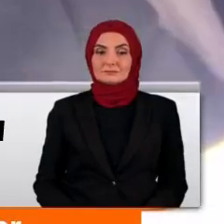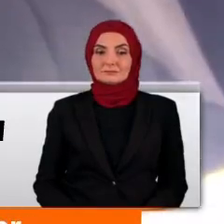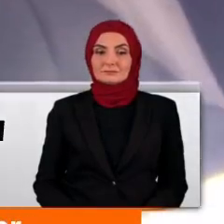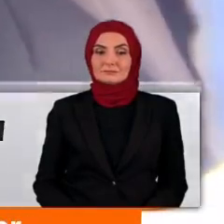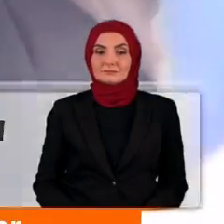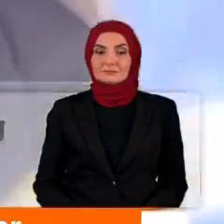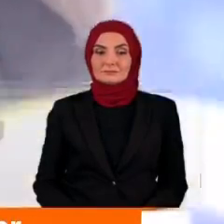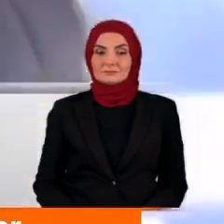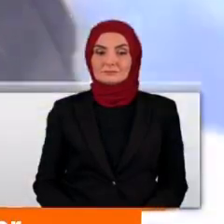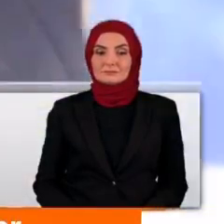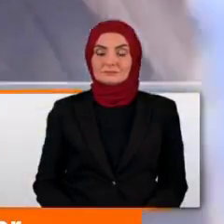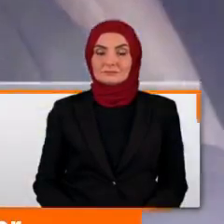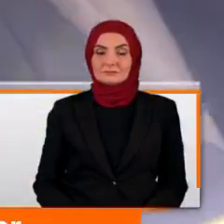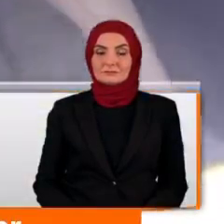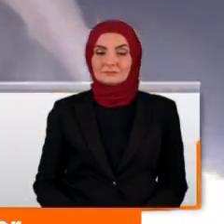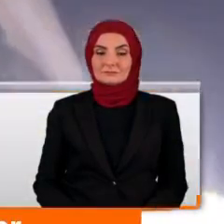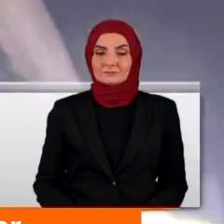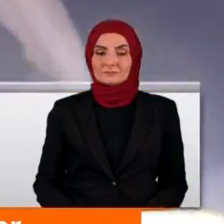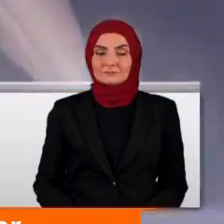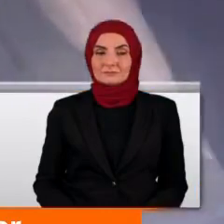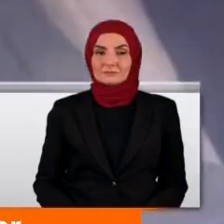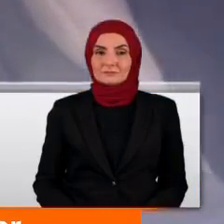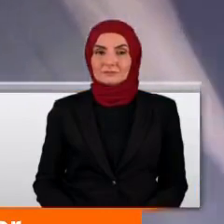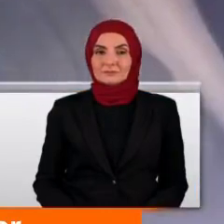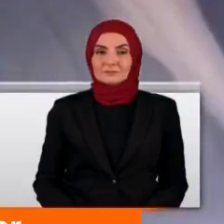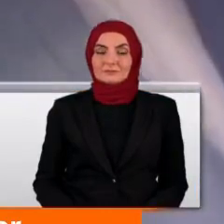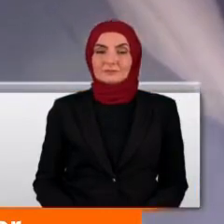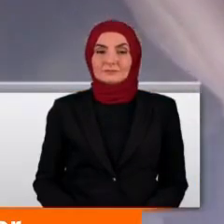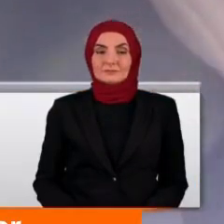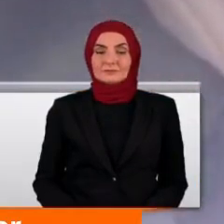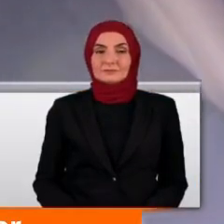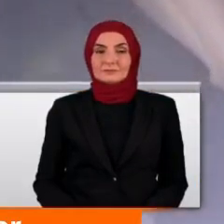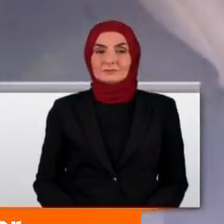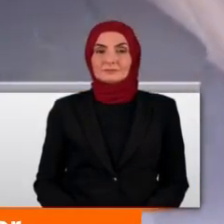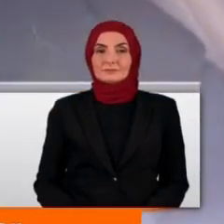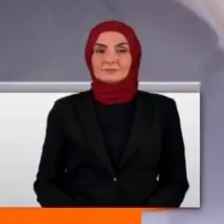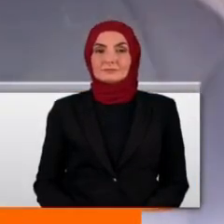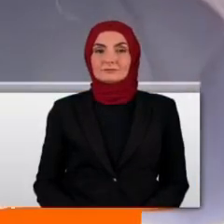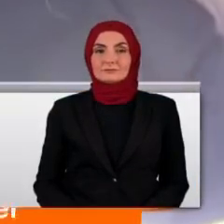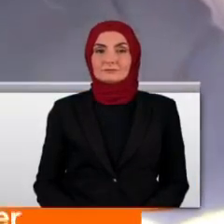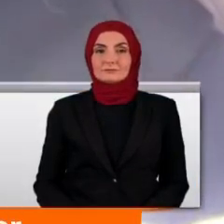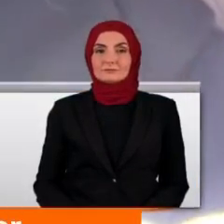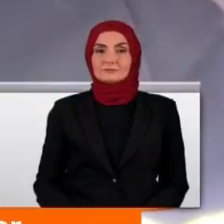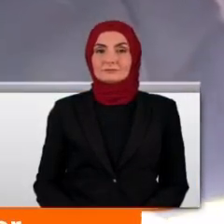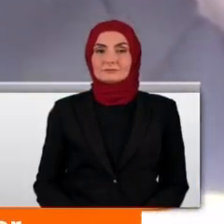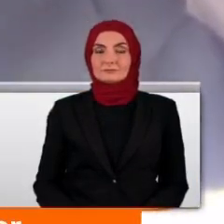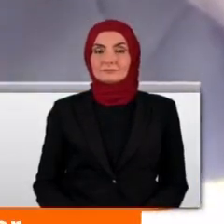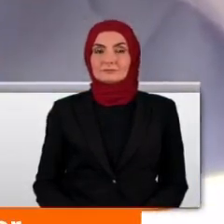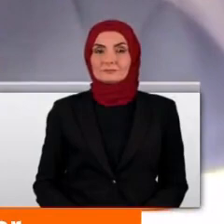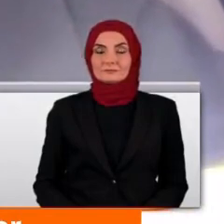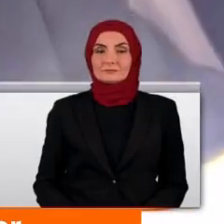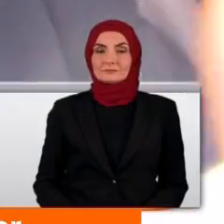Biz zaten Cumhur İttifakı olarak hedefimizi belirledik. Yolumuzu belirledik. Ve şu anda